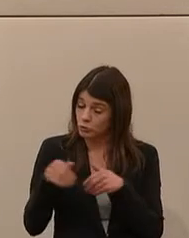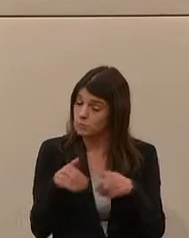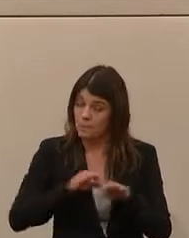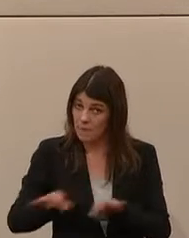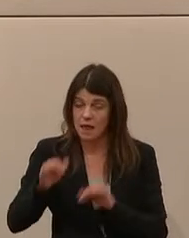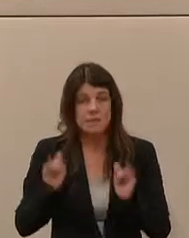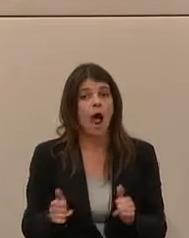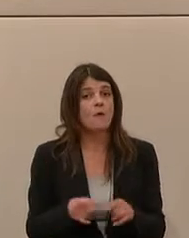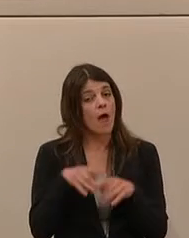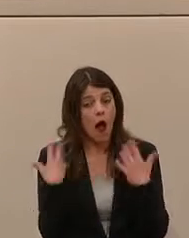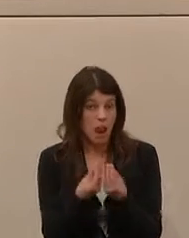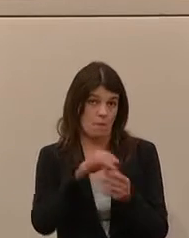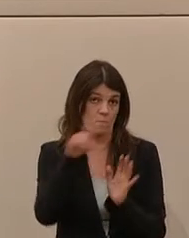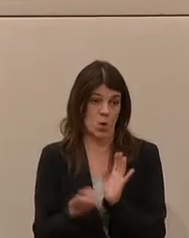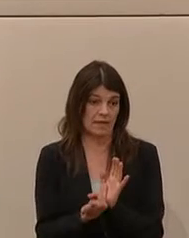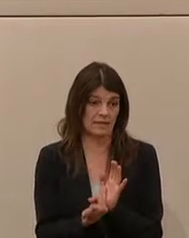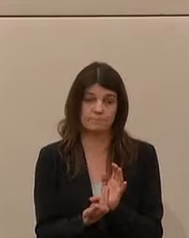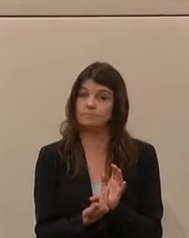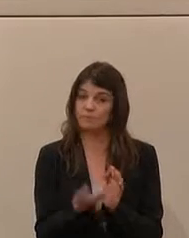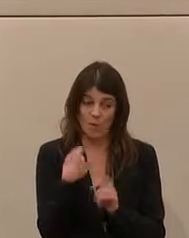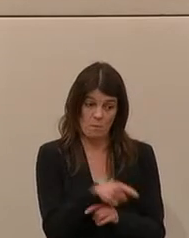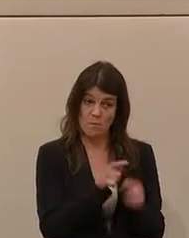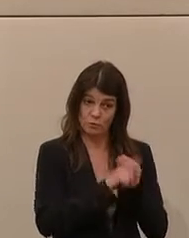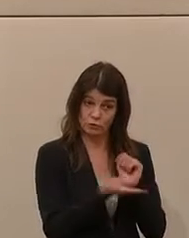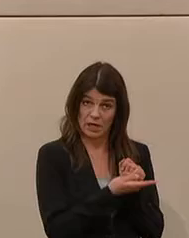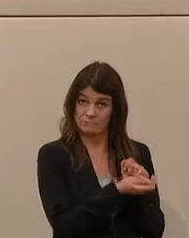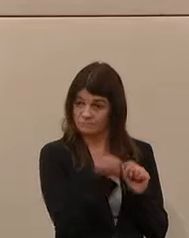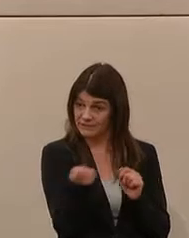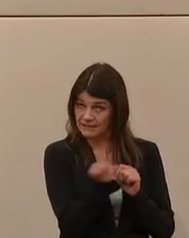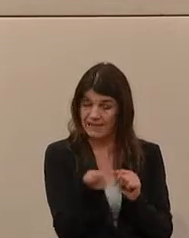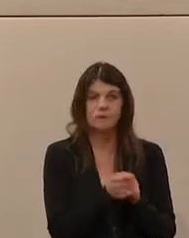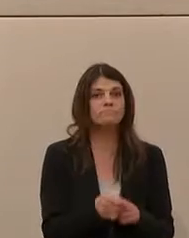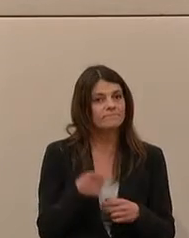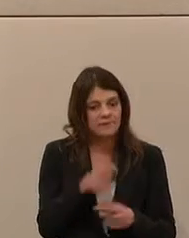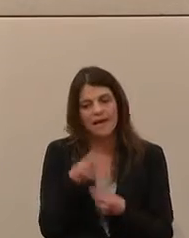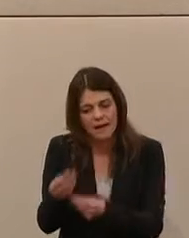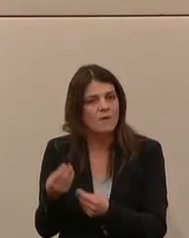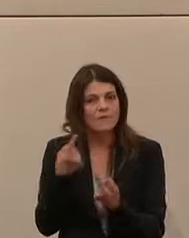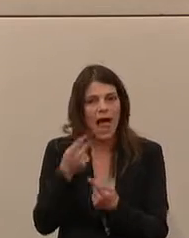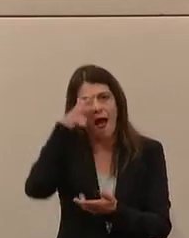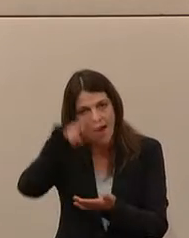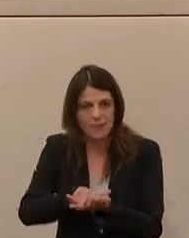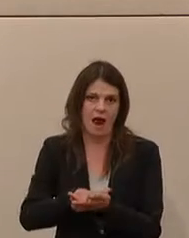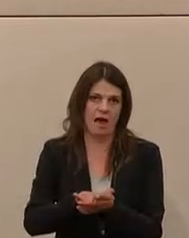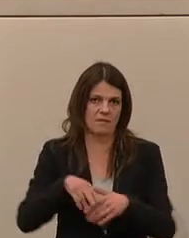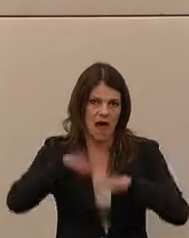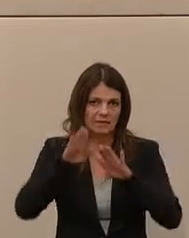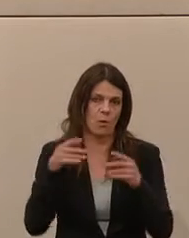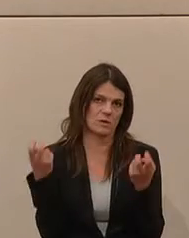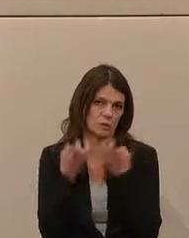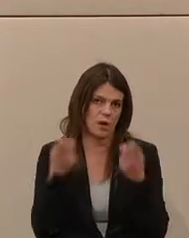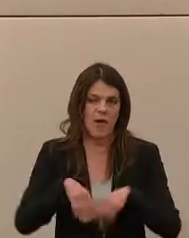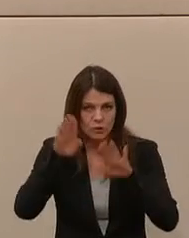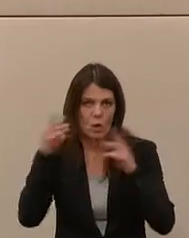gestellt und alle Projekte, die aus diesem Budget finanziert werden, kommen anerkannten Asylwerbern,